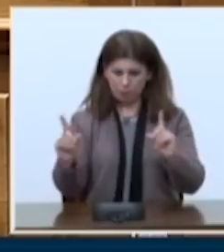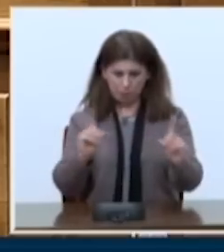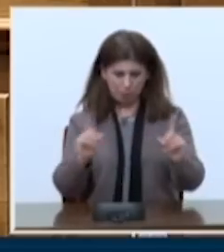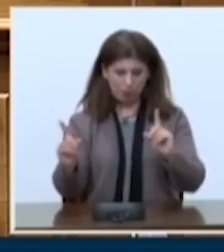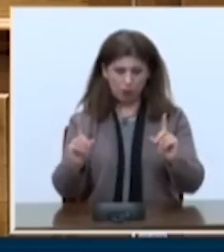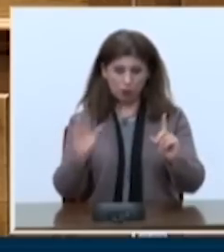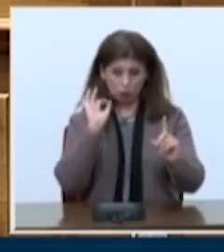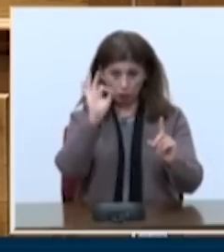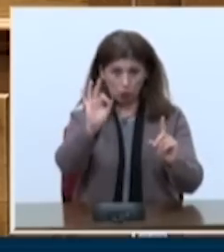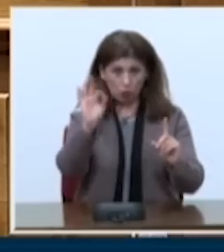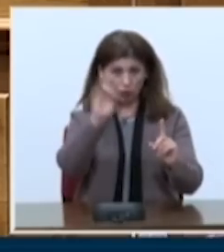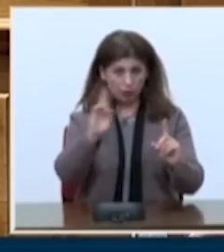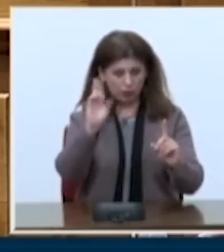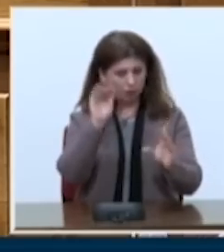Ρωσίας